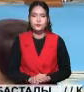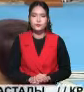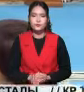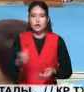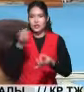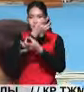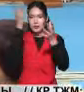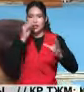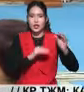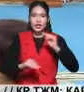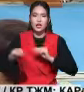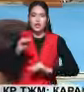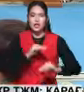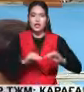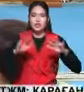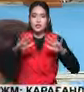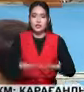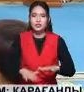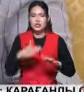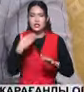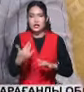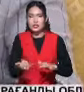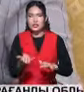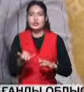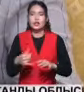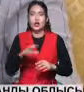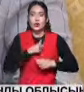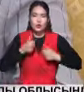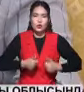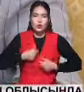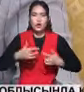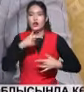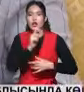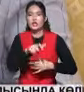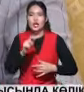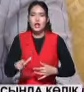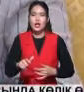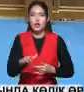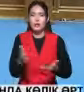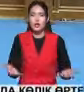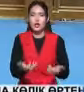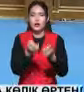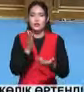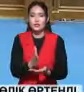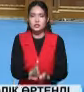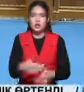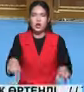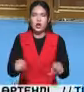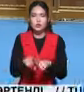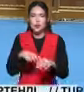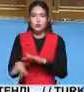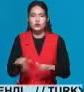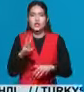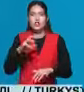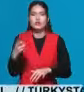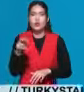әрдайым сіздің назарыңызда екені ерекше қуантады. Өнер адамдарына білдірілген қолдау түптеп келгенде тұтас қоғамға